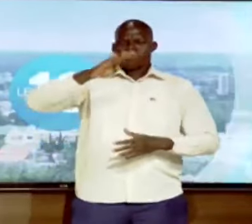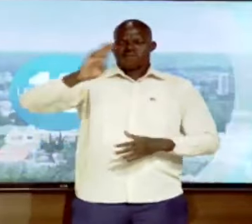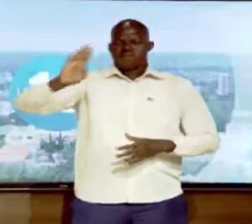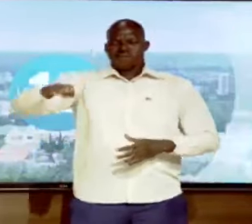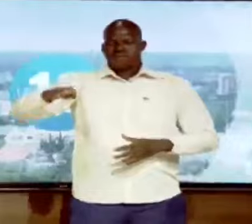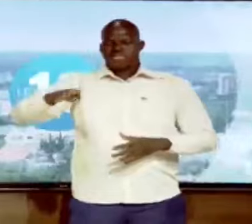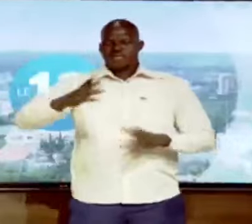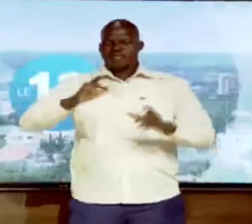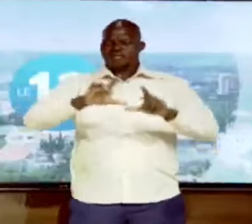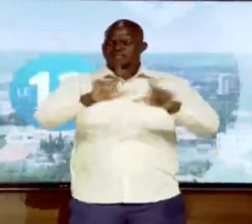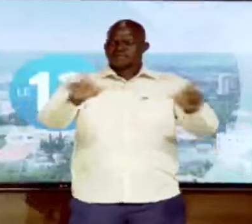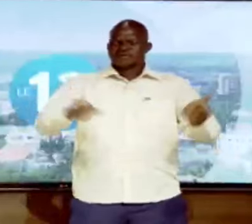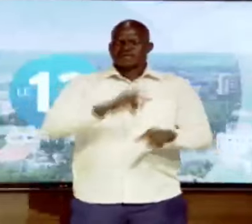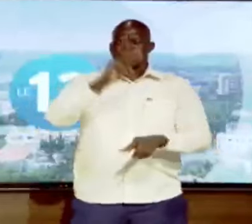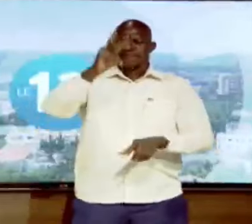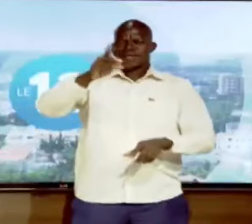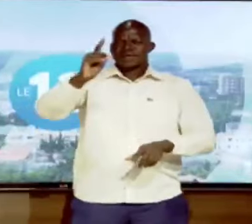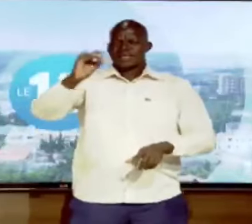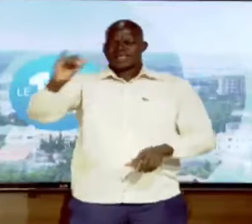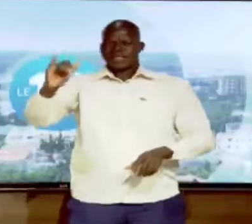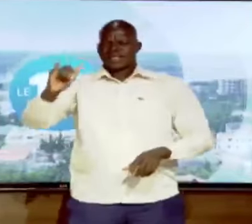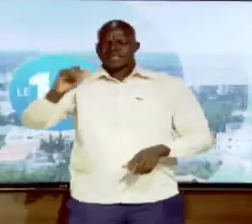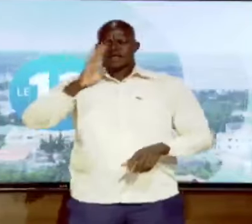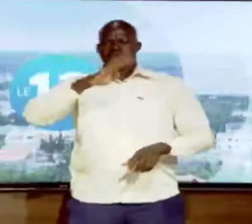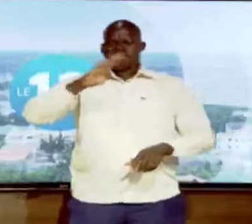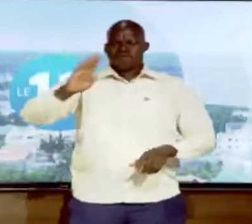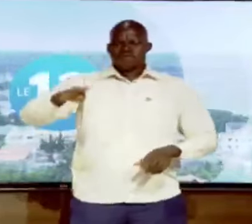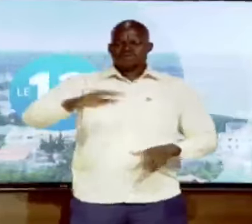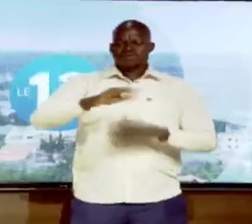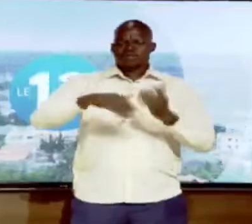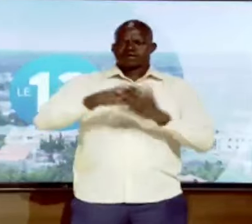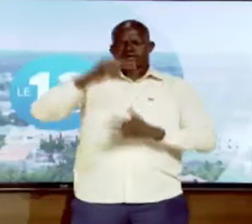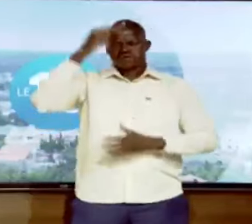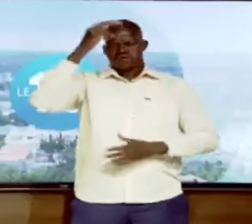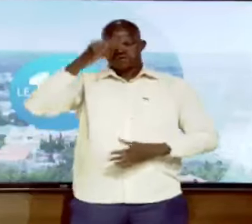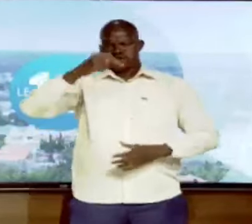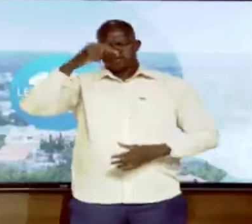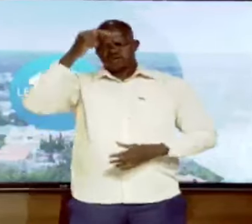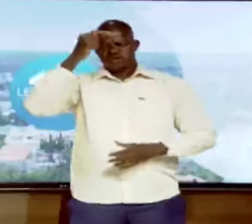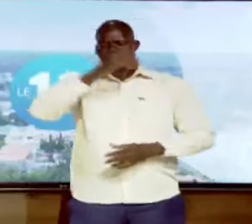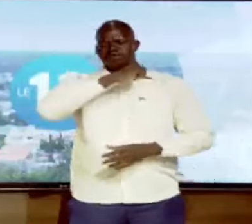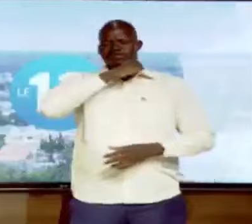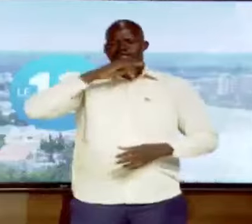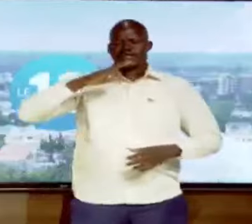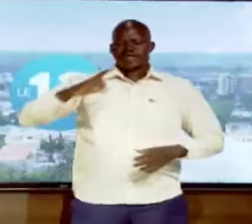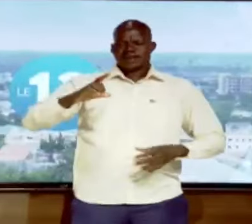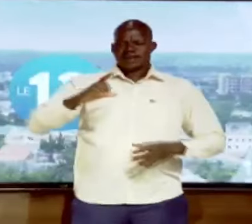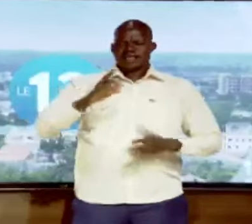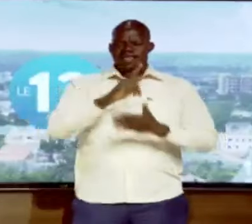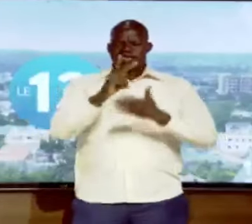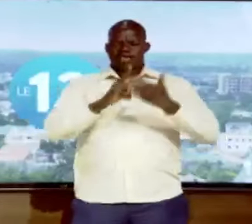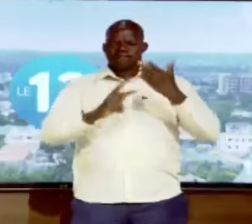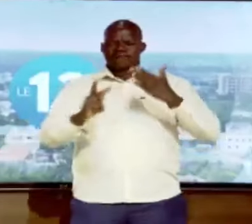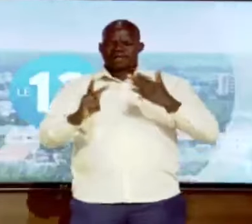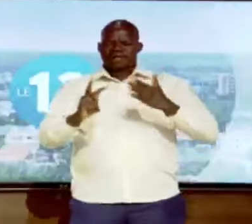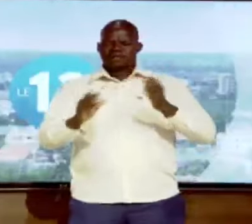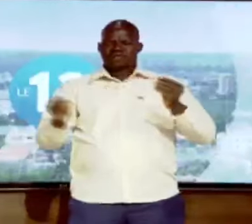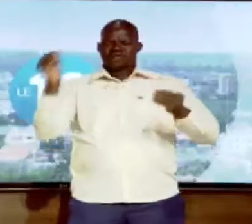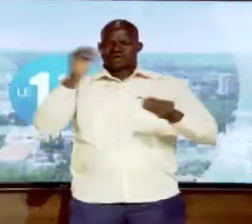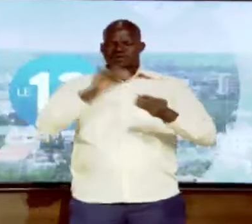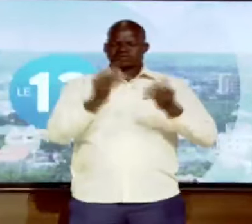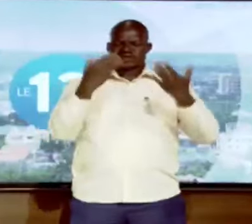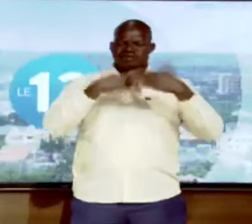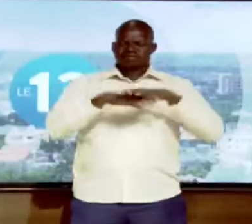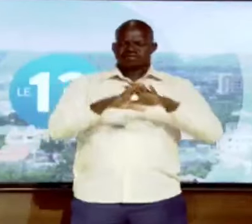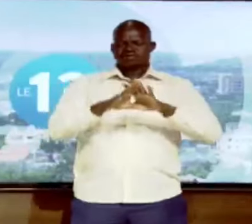les ces à des déplacés internes de la boucle du moun du centre nord du Nord et du Sahel un plan d'intensification des interventions de la